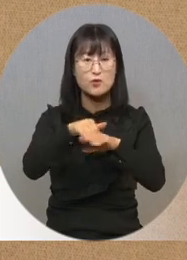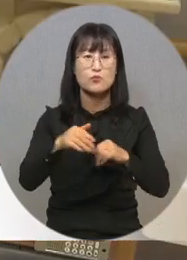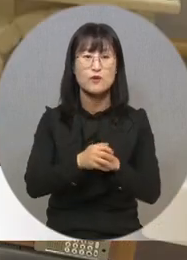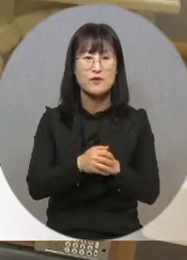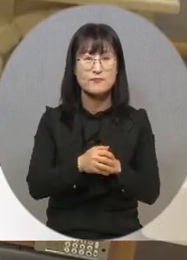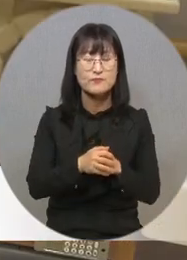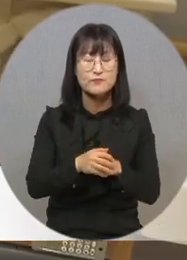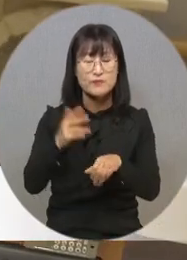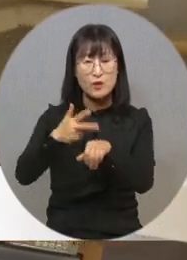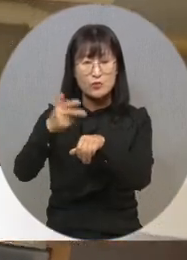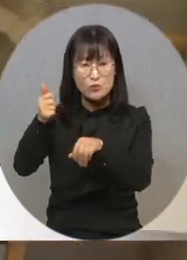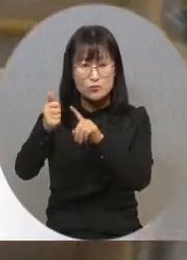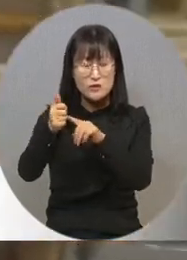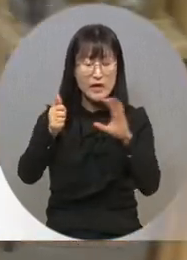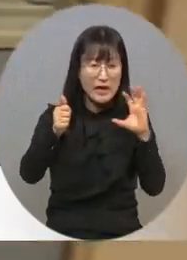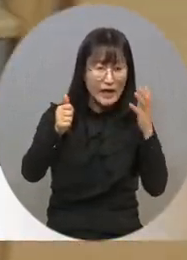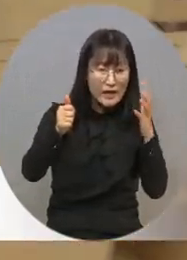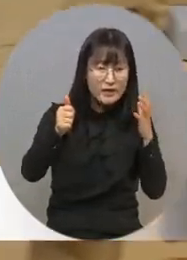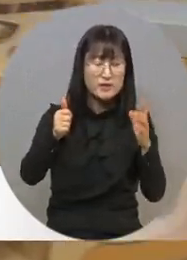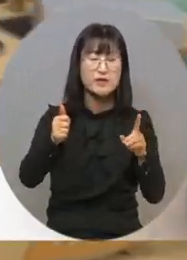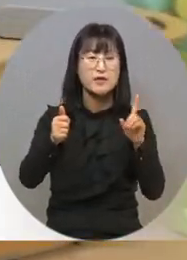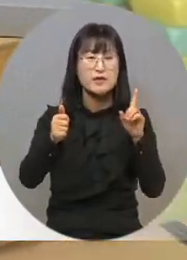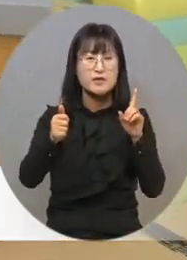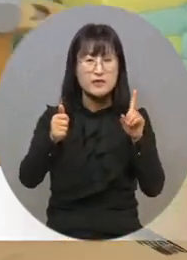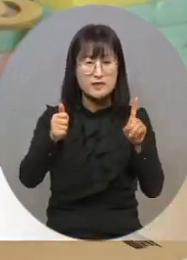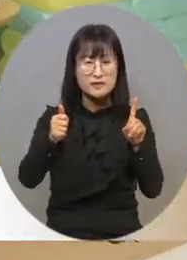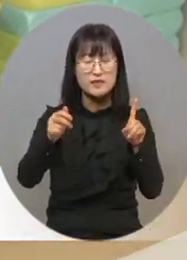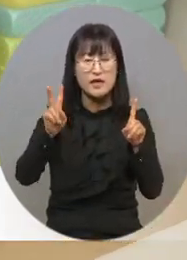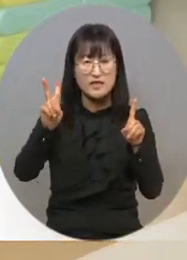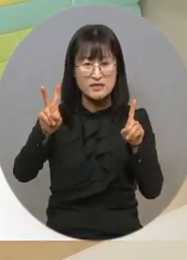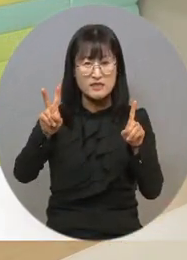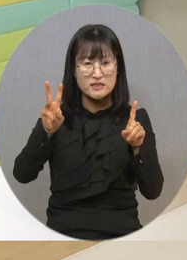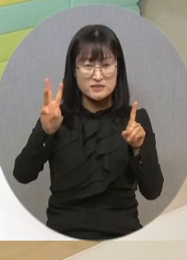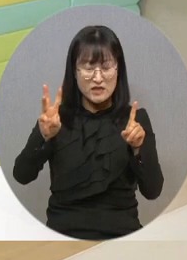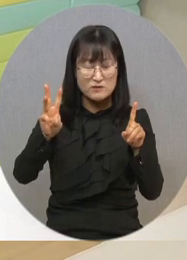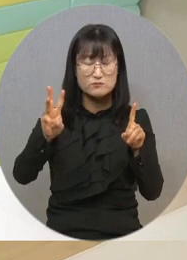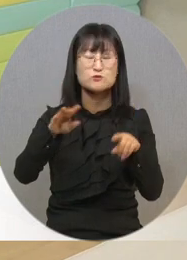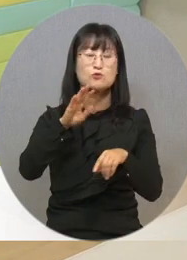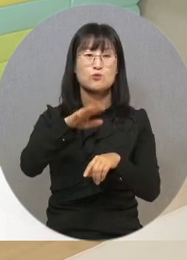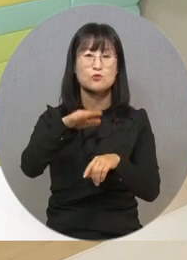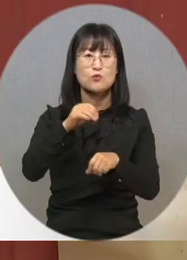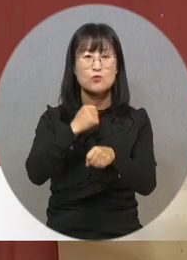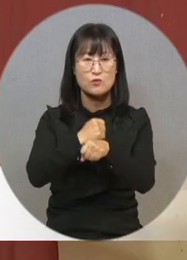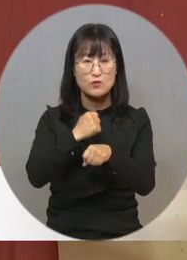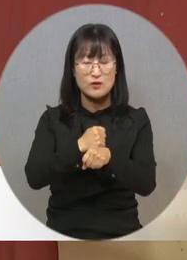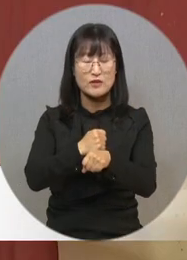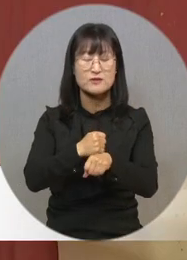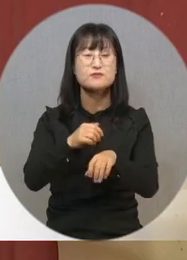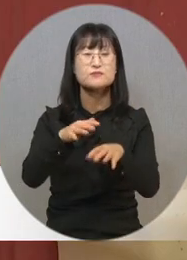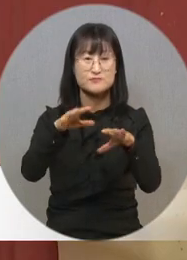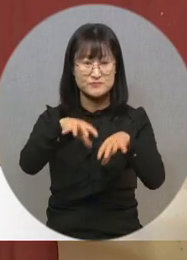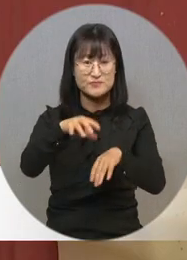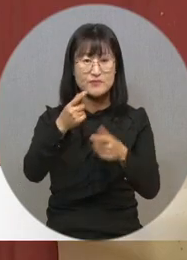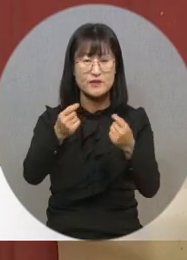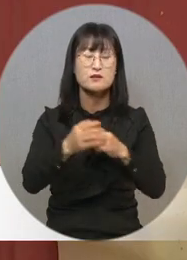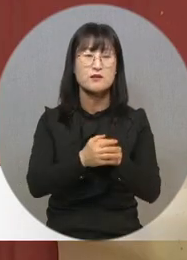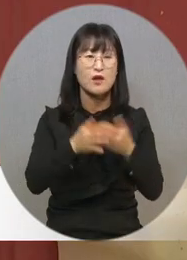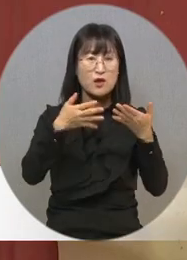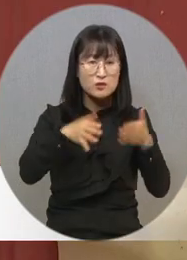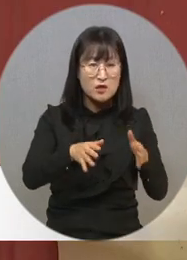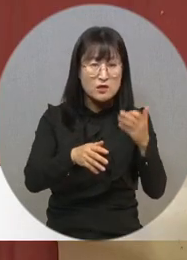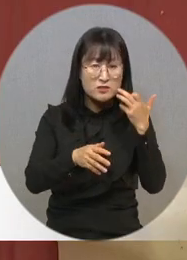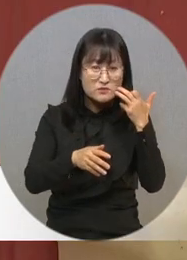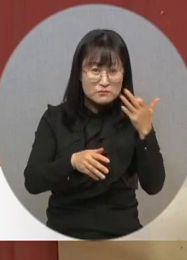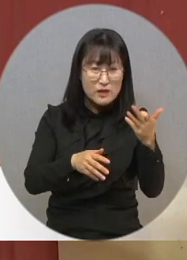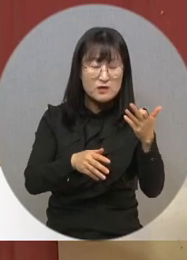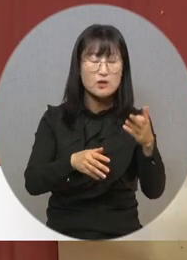어린이집은 교사 대 영아 비율을 1대 2 또는 1대 3으로 축소한 시설입니다. 출생 후 18개월까지